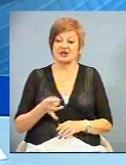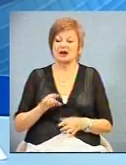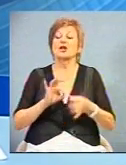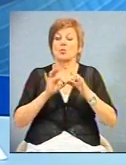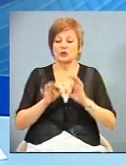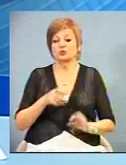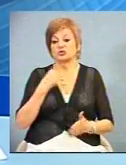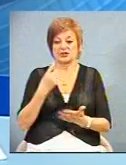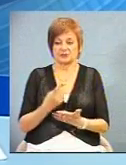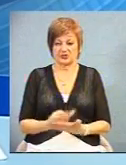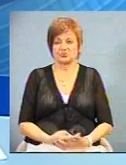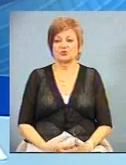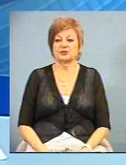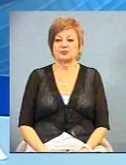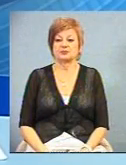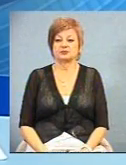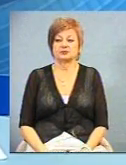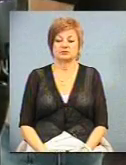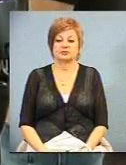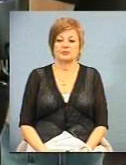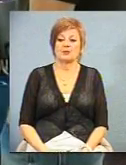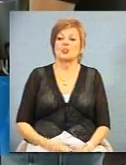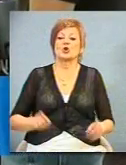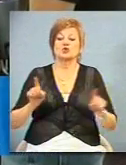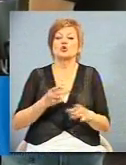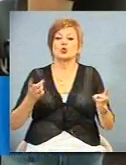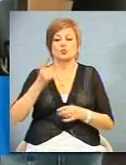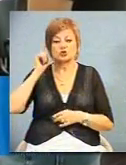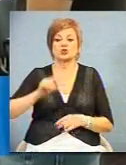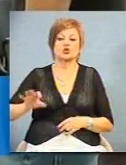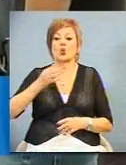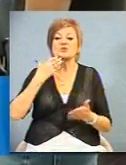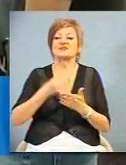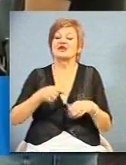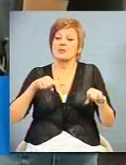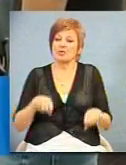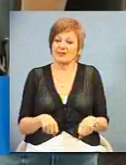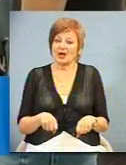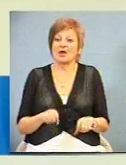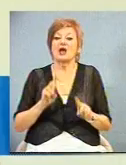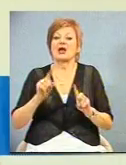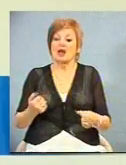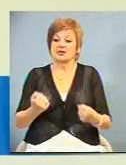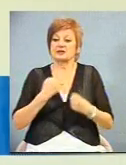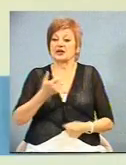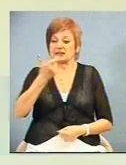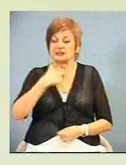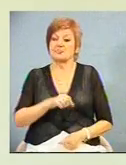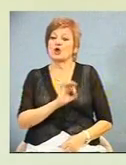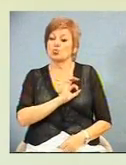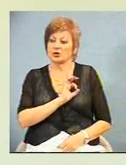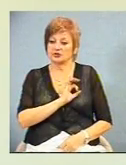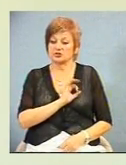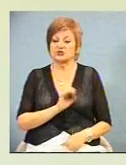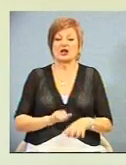Детальніше наші колеги з філії Суспільного мовлення. Що треба знати про свої права? Як захистити себе юридично?